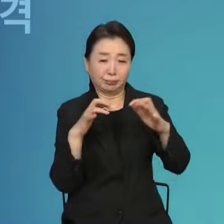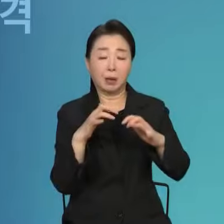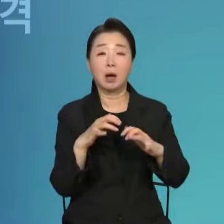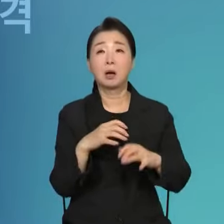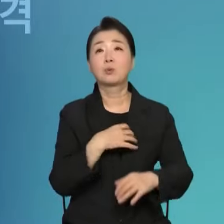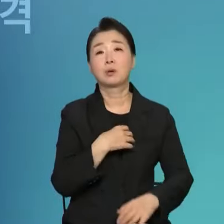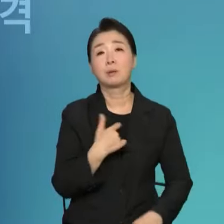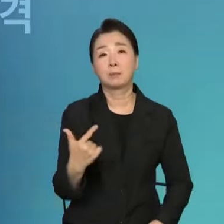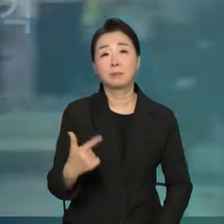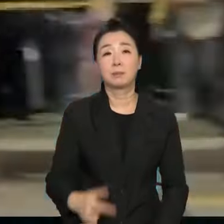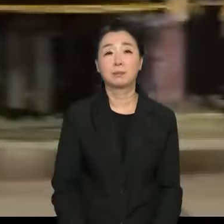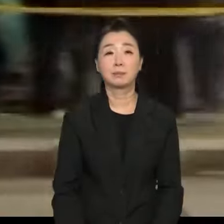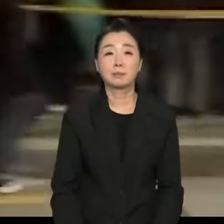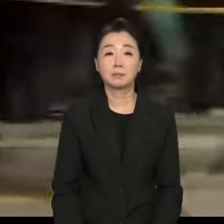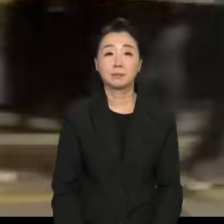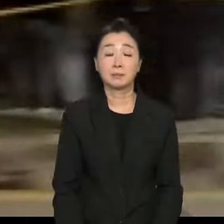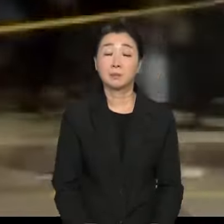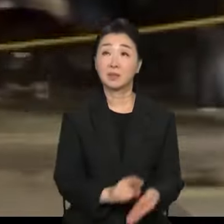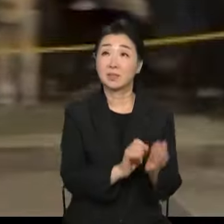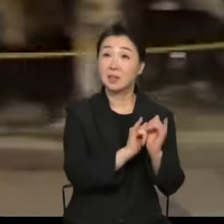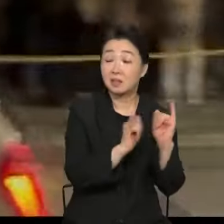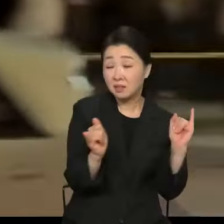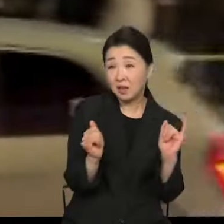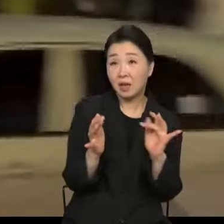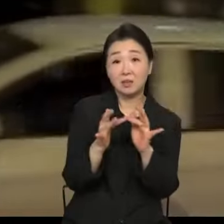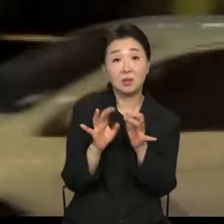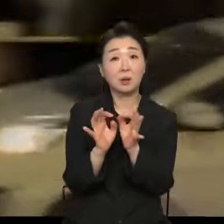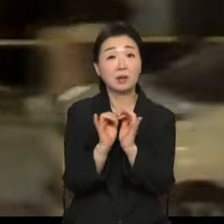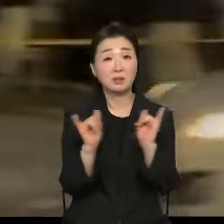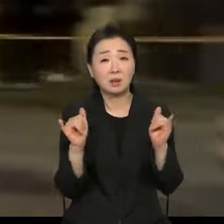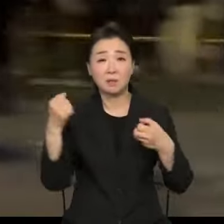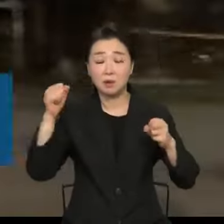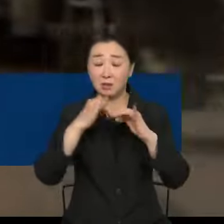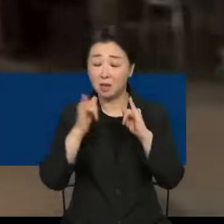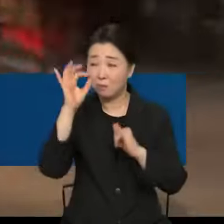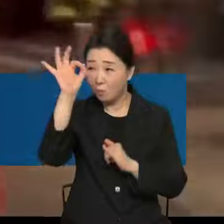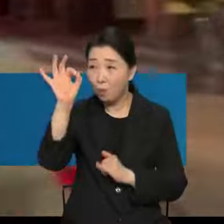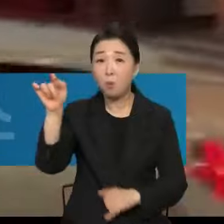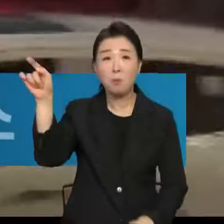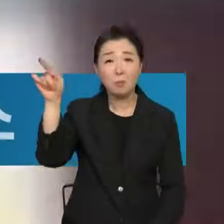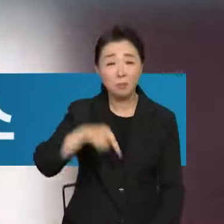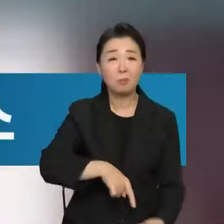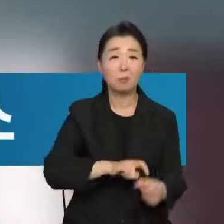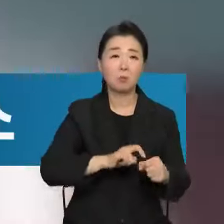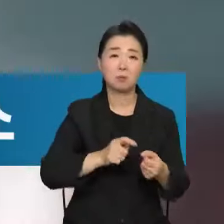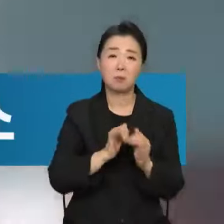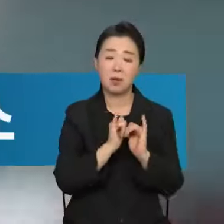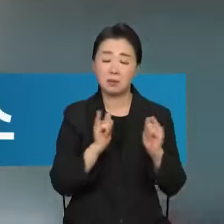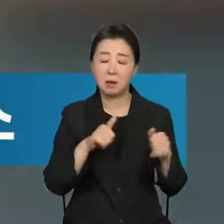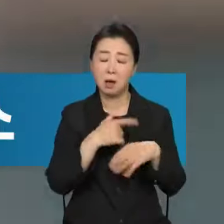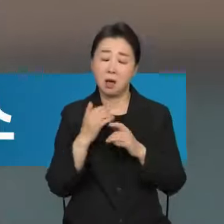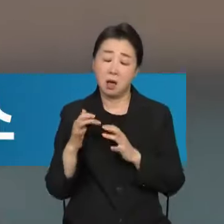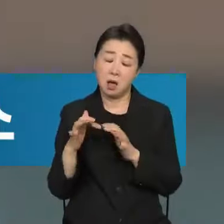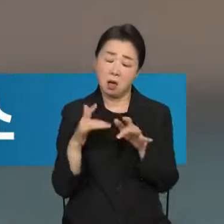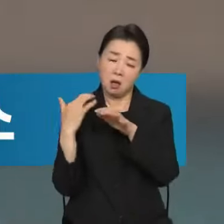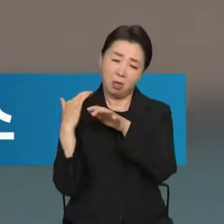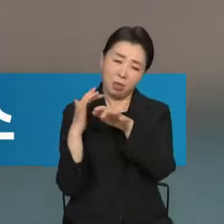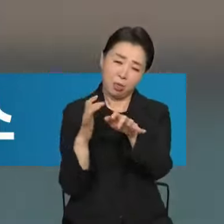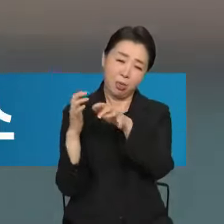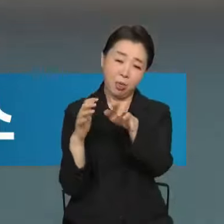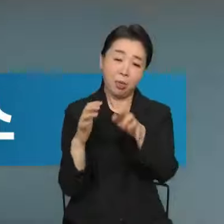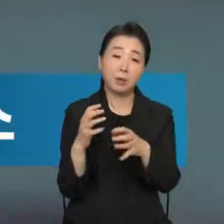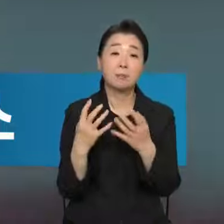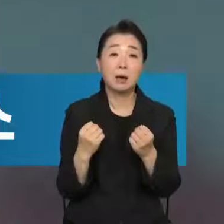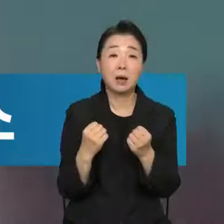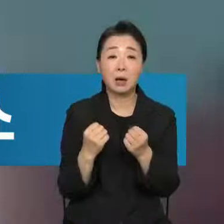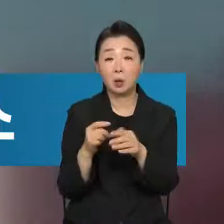우려가 컸습니다 기자들과 인플루언서 연예인을 보러오기 위한 팬들로 도로의 사람이 끊임없이 이어집니다